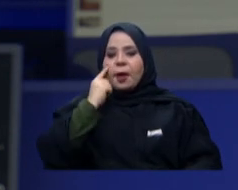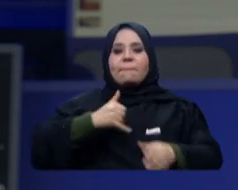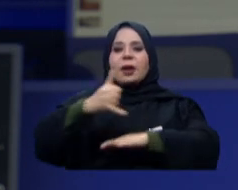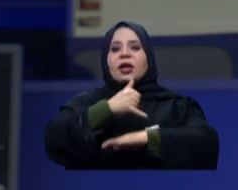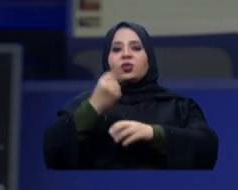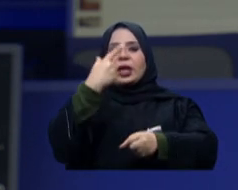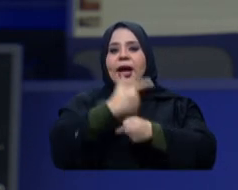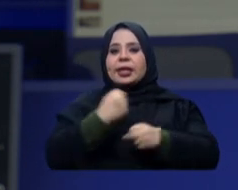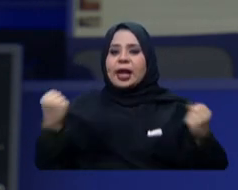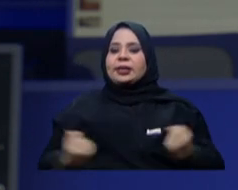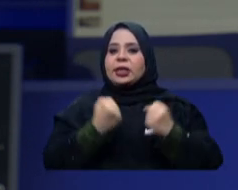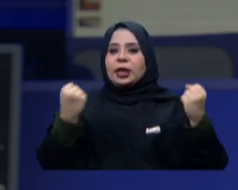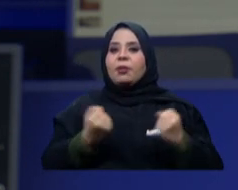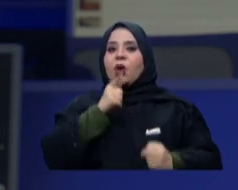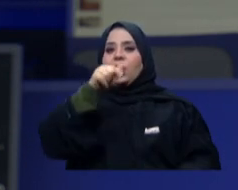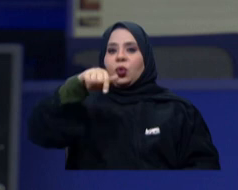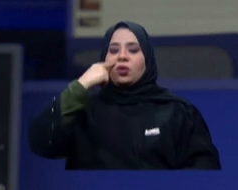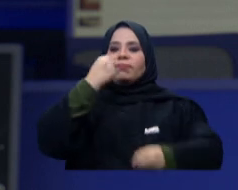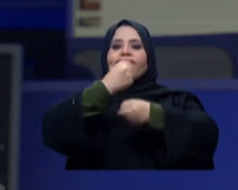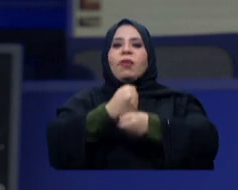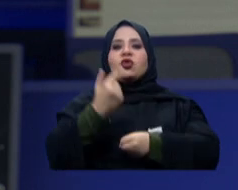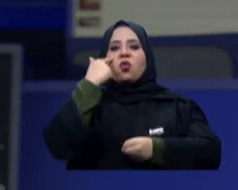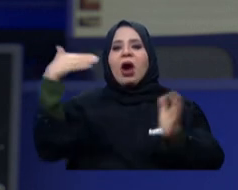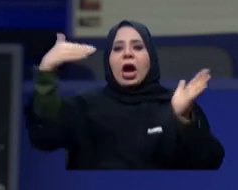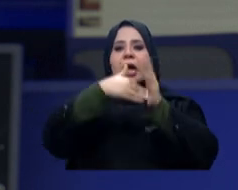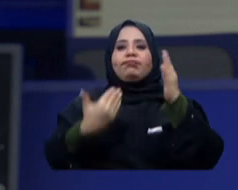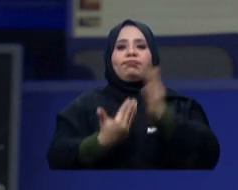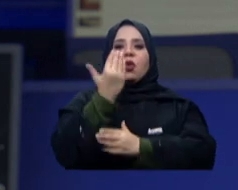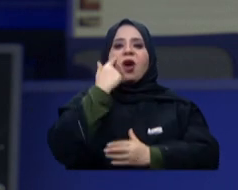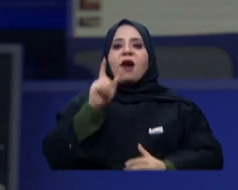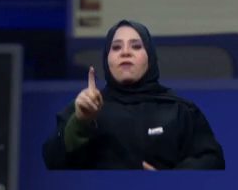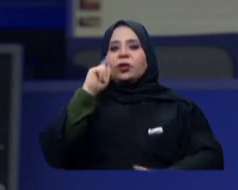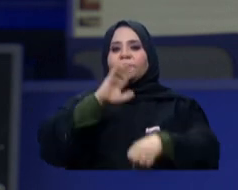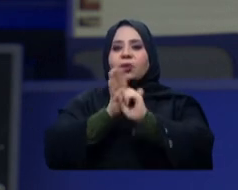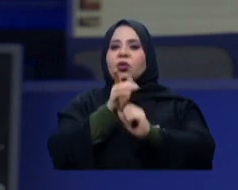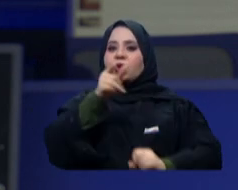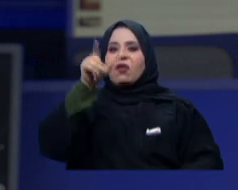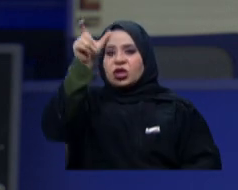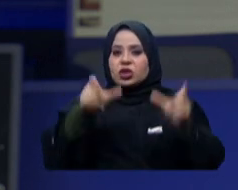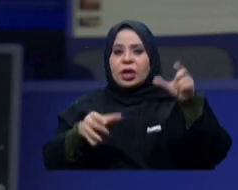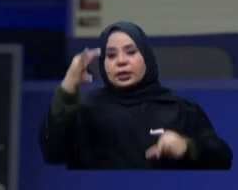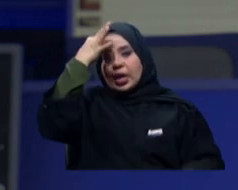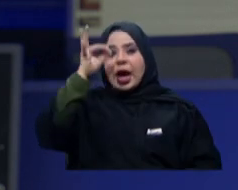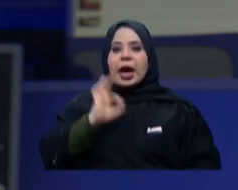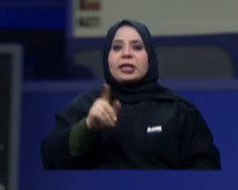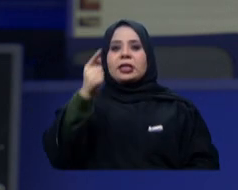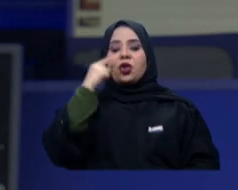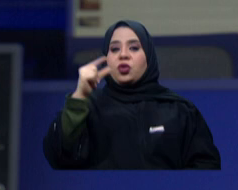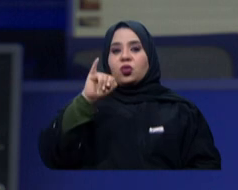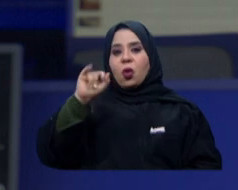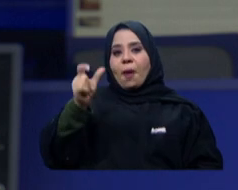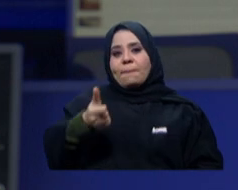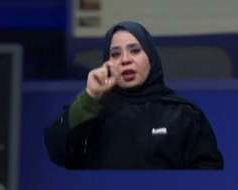للتدريب والبحوث الوطنية للوقوف على مستجدات الفيروس وتطورات الحالات المصابة. وقد أكد مقدم طبيب